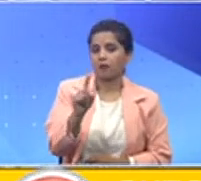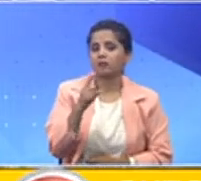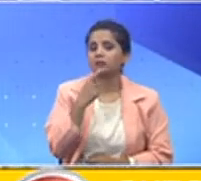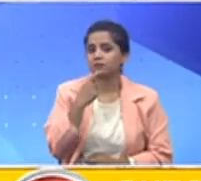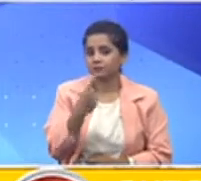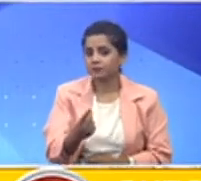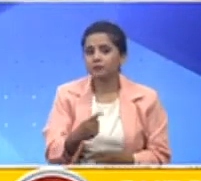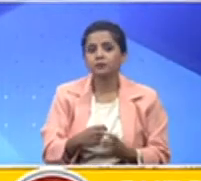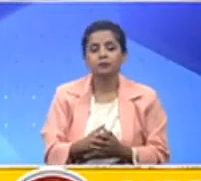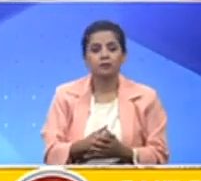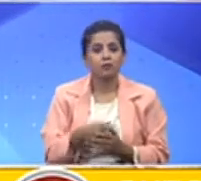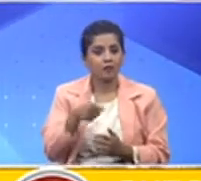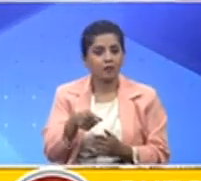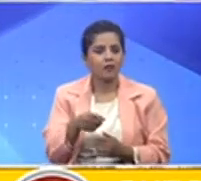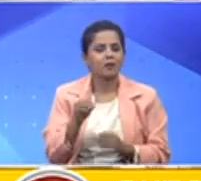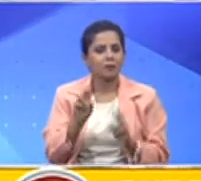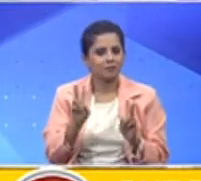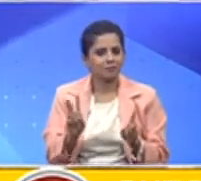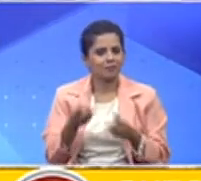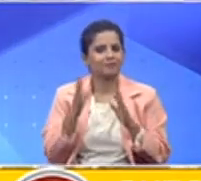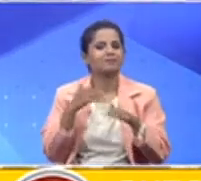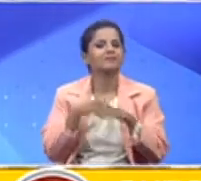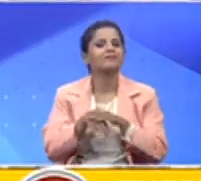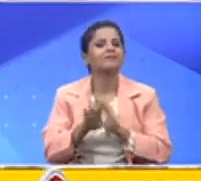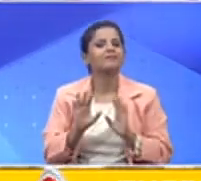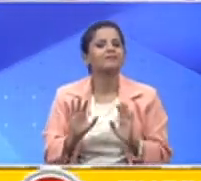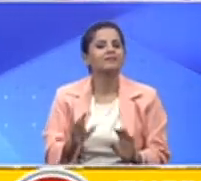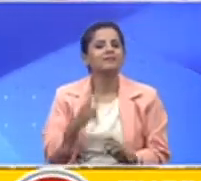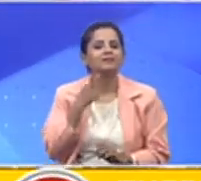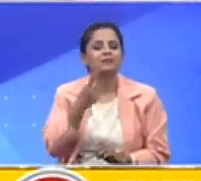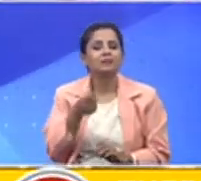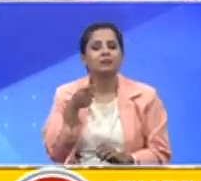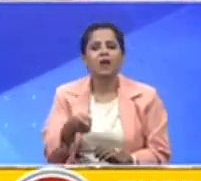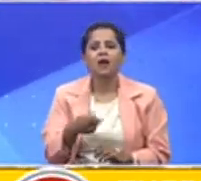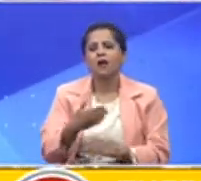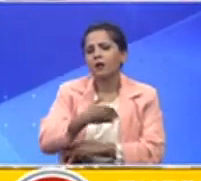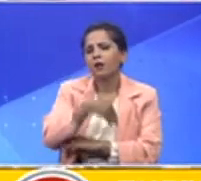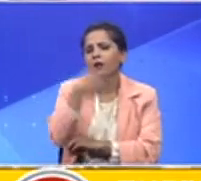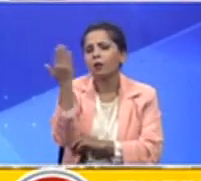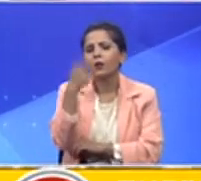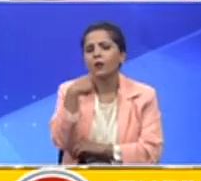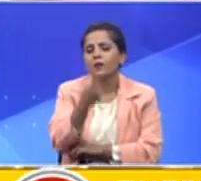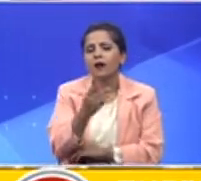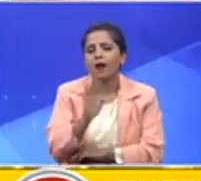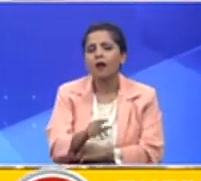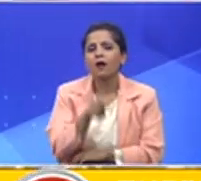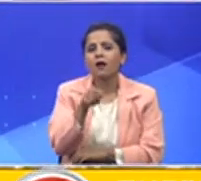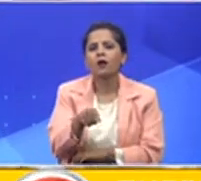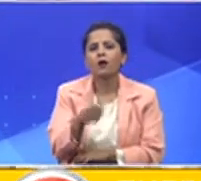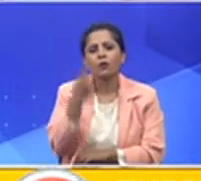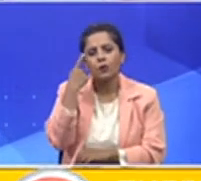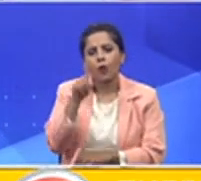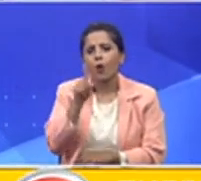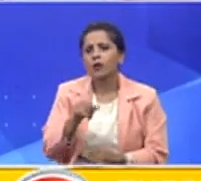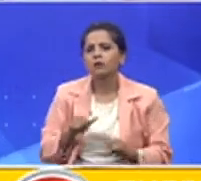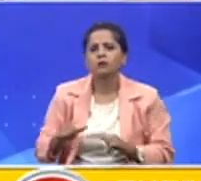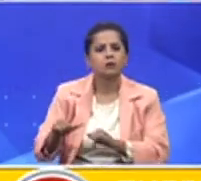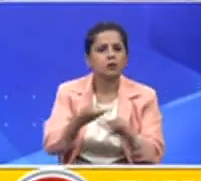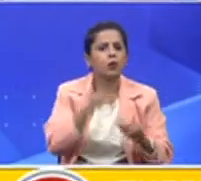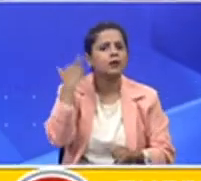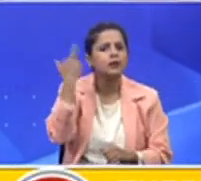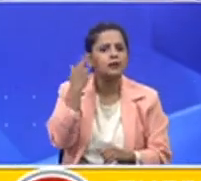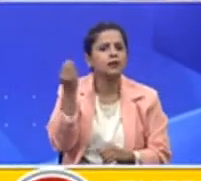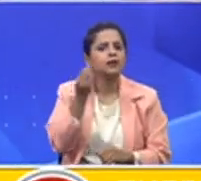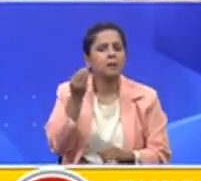लेकिन बात कुछ और है ये आयोजन एक कॉमन कॉज से भी